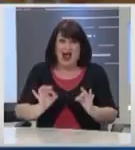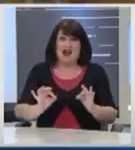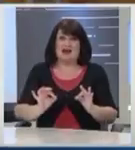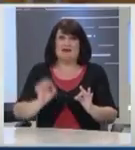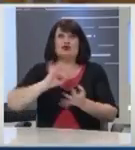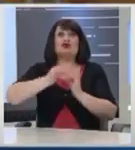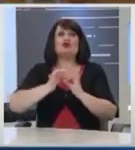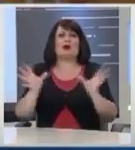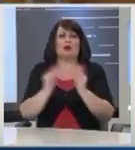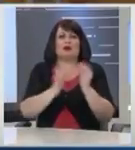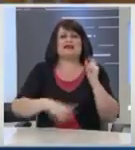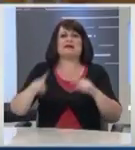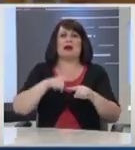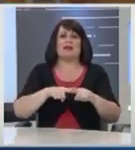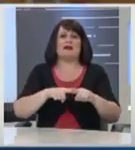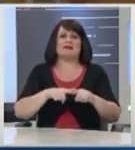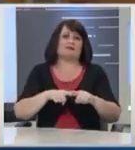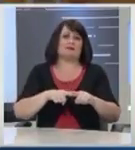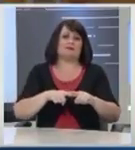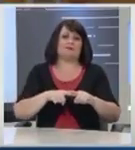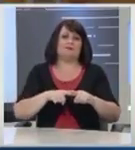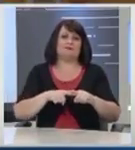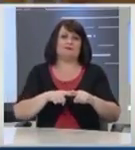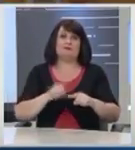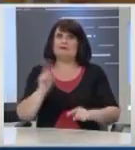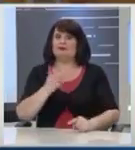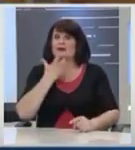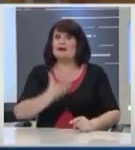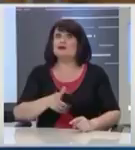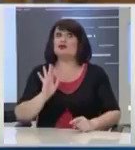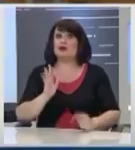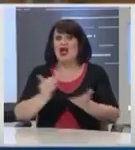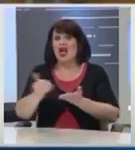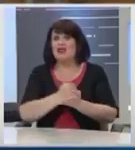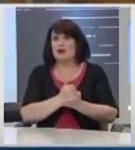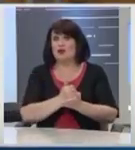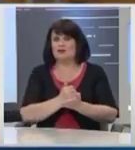αυτού του τόπου. Διότι είναι ανισοβαρής,